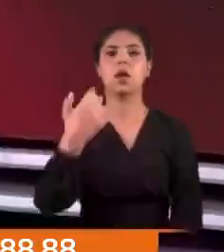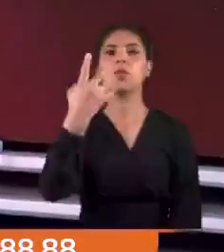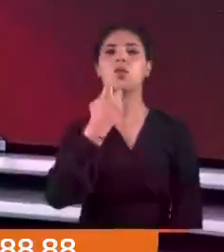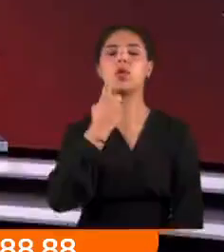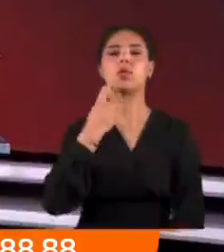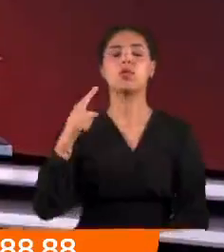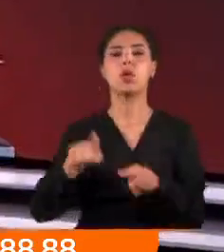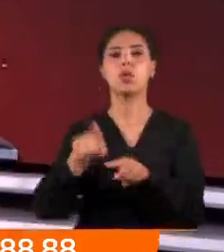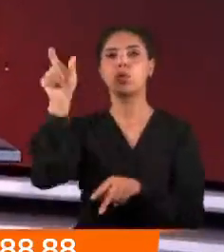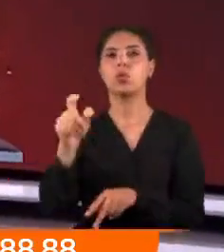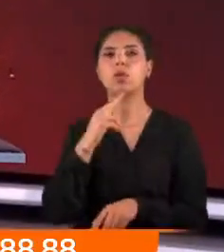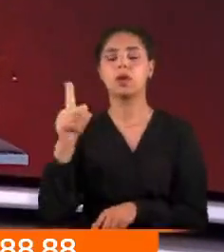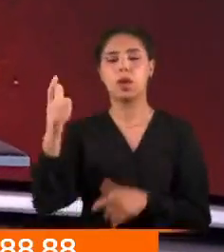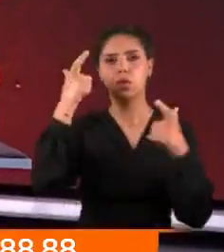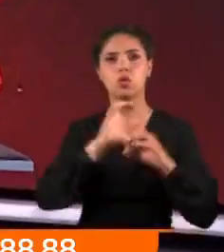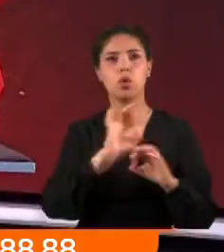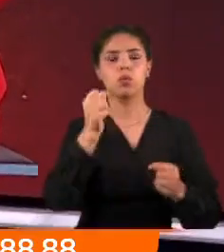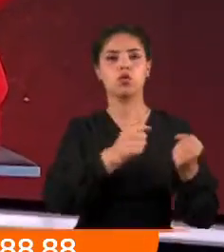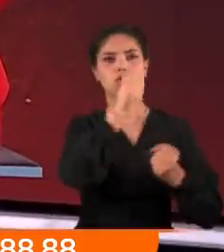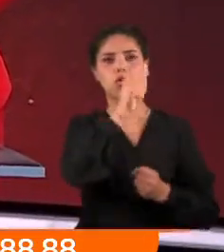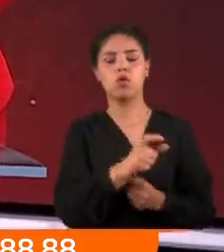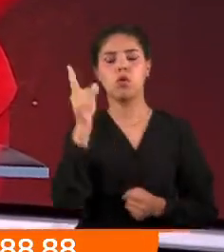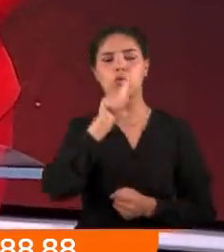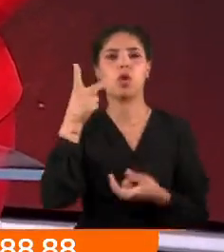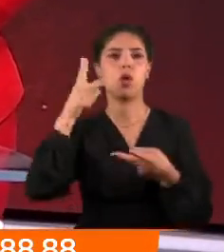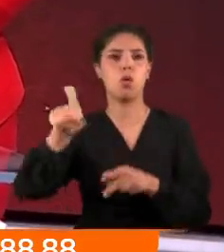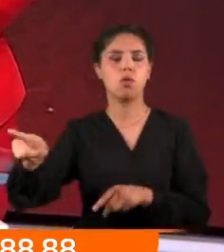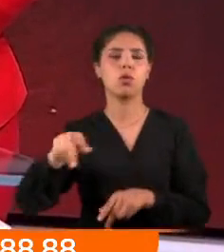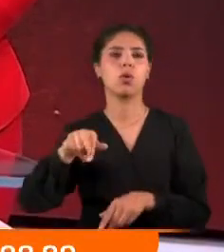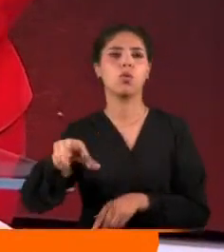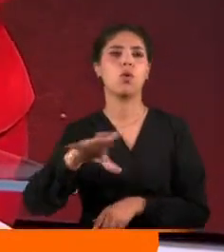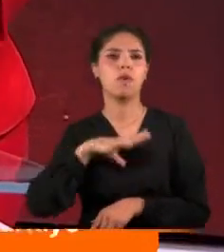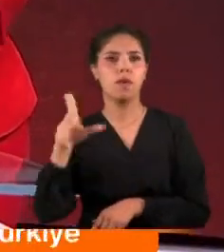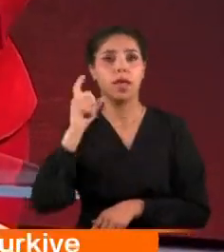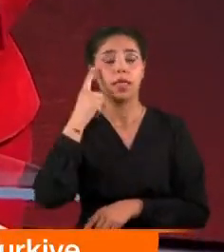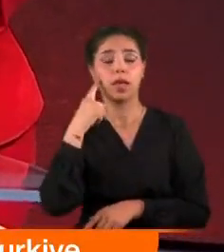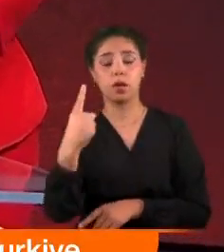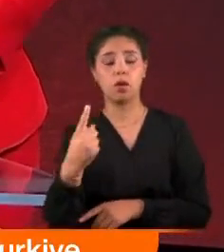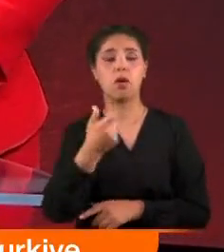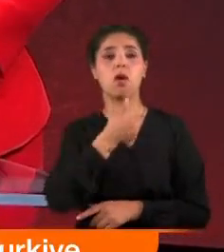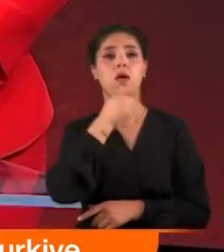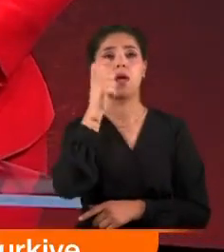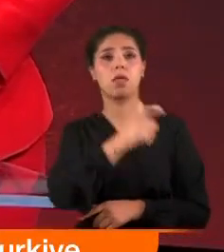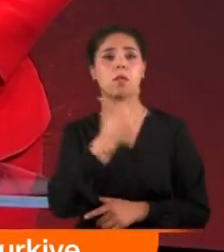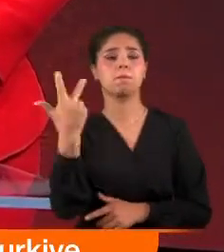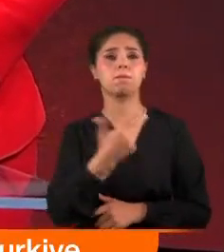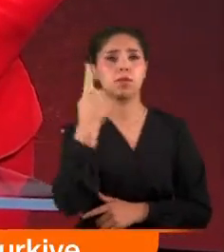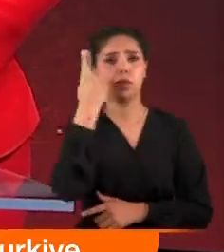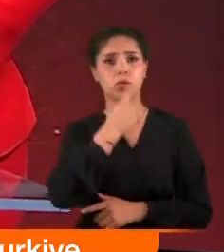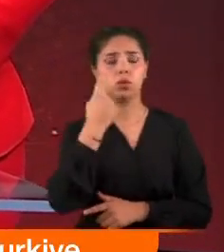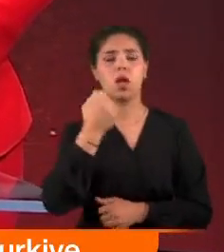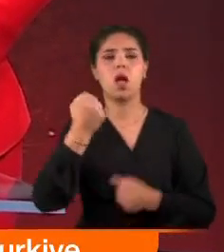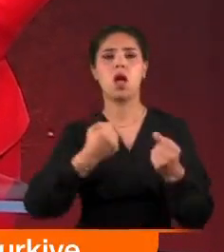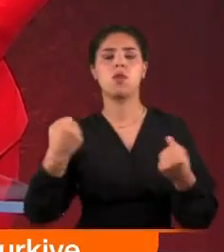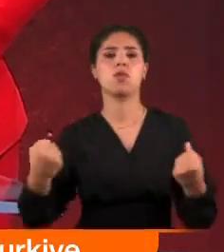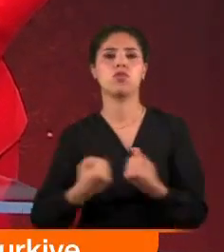64 yaşındaki Nurdan Çelik sorumsuz bir sürücünün kurbanı oldu. Kaldırımda yürürken iddiaya göre aşırı hız yüzünden kontrolden çıkan bir